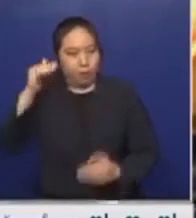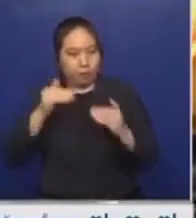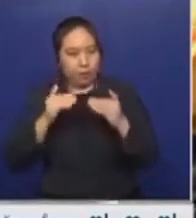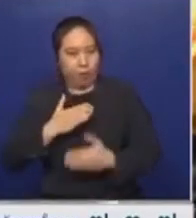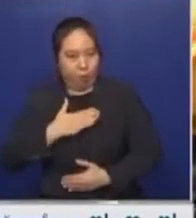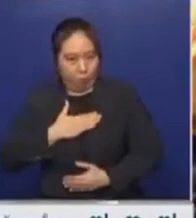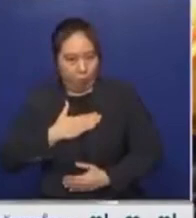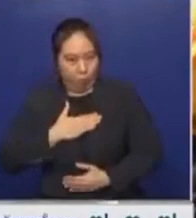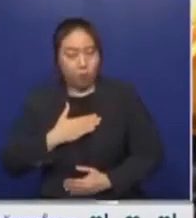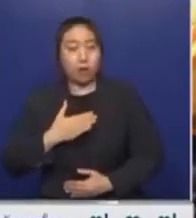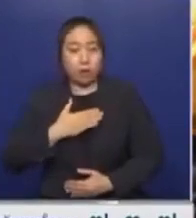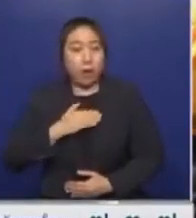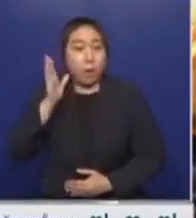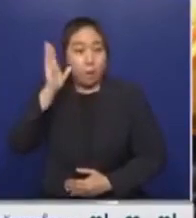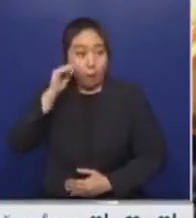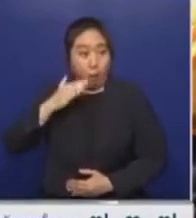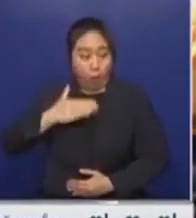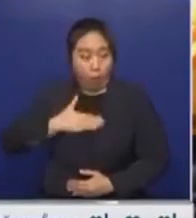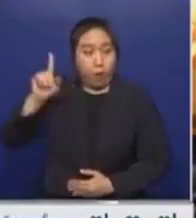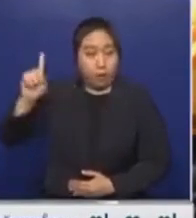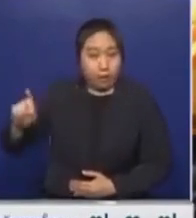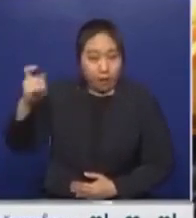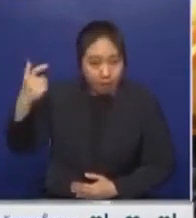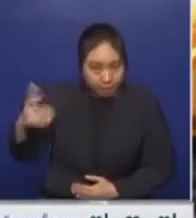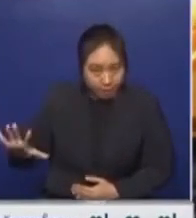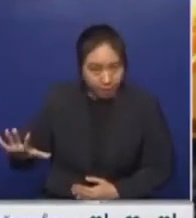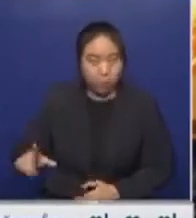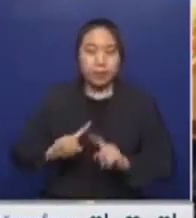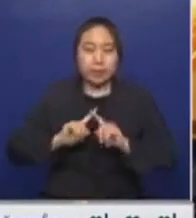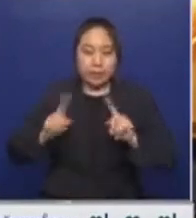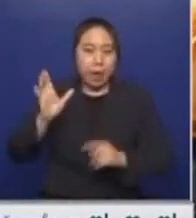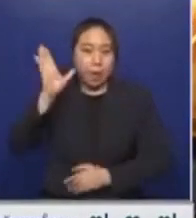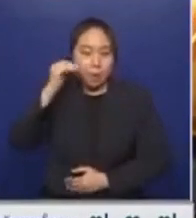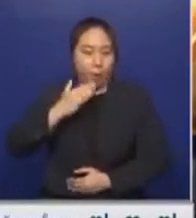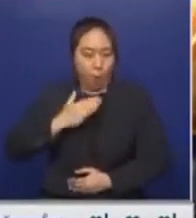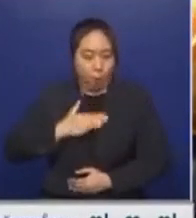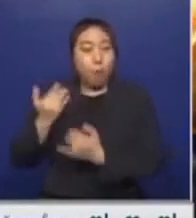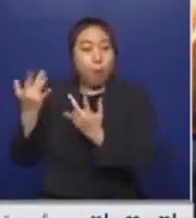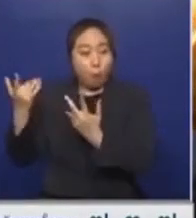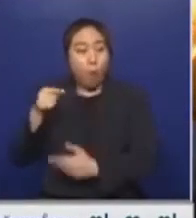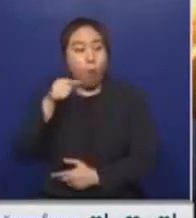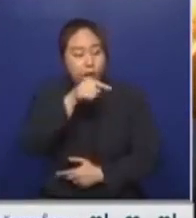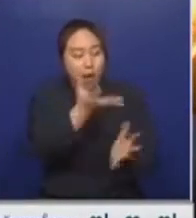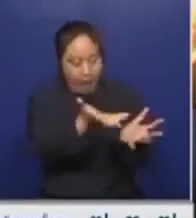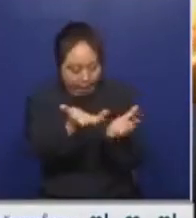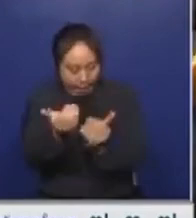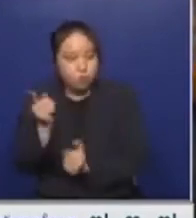ถึงแม้ว่าบิดาผมจะเสียชีวิตไปแล้วแต่บิดาผมก็ยังรอรับท่านอยู่เหมือนกันครับ